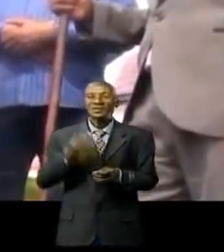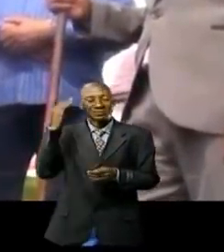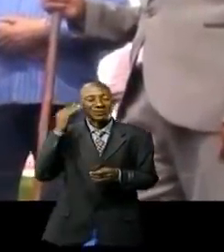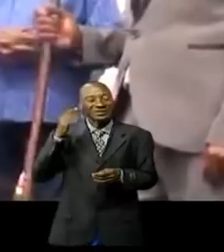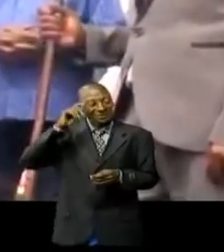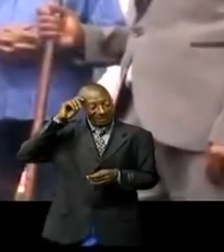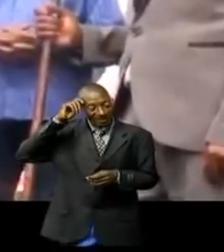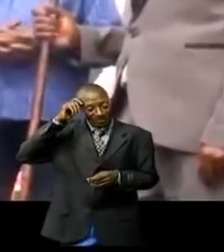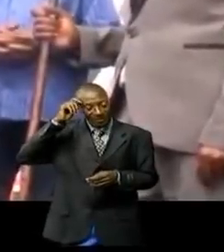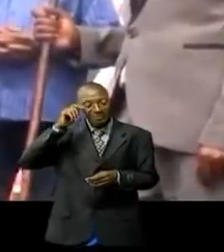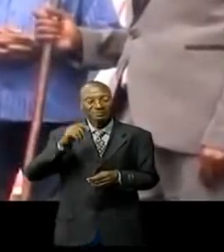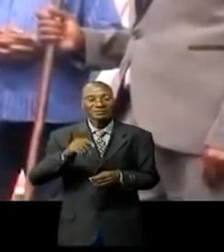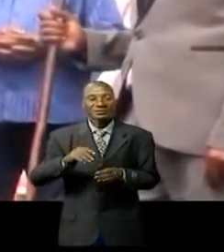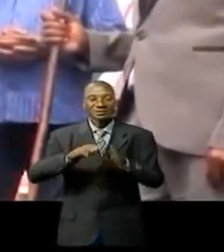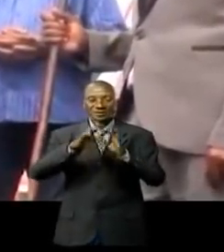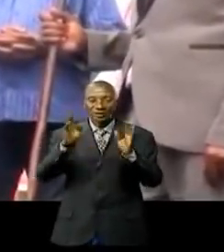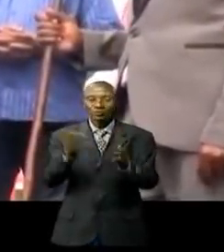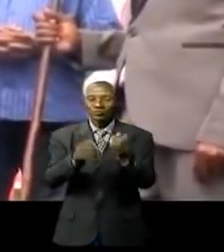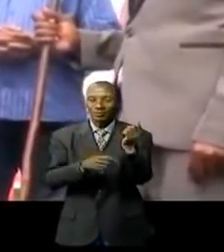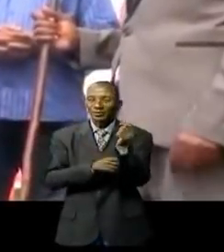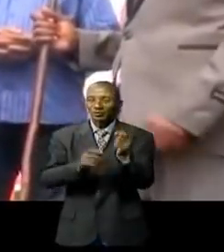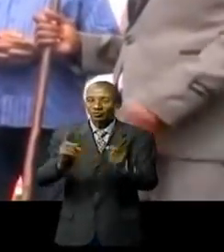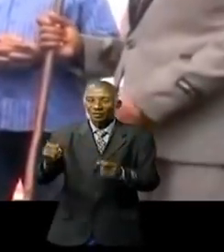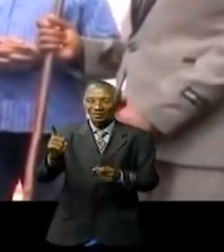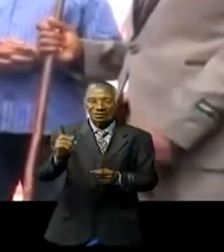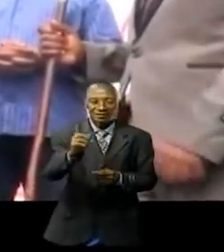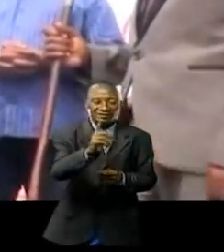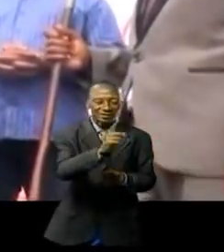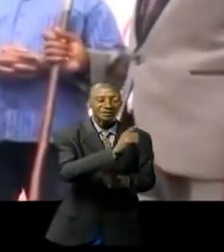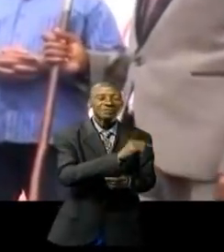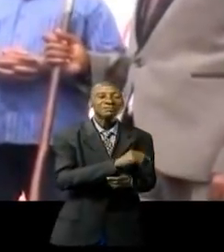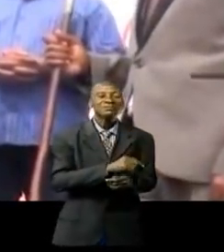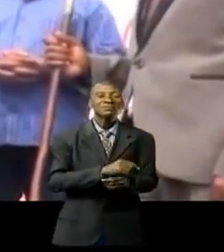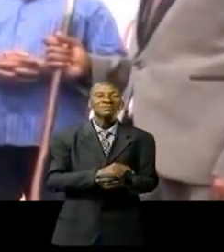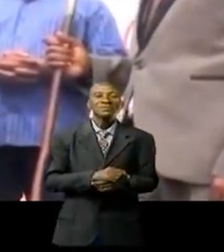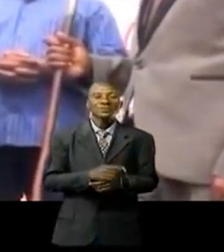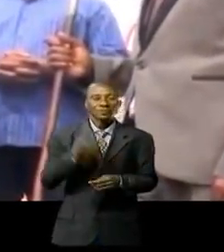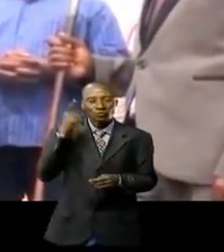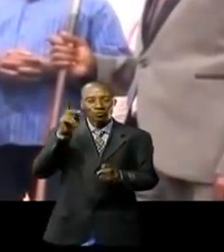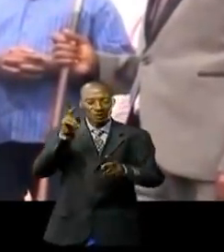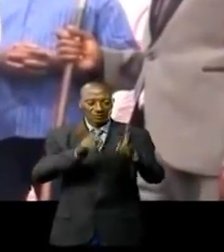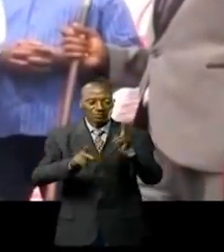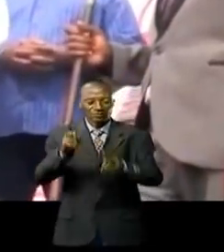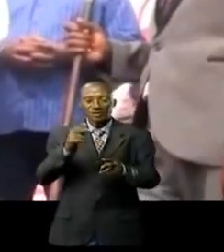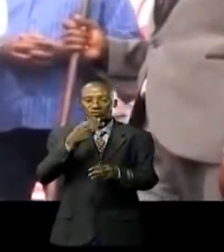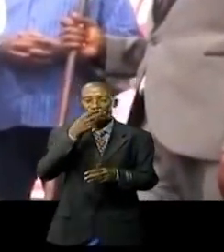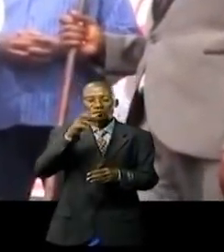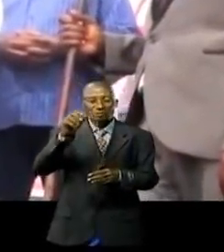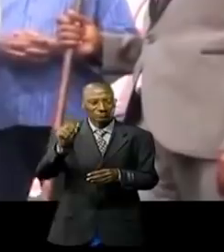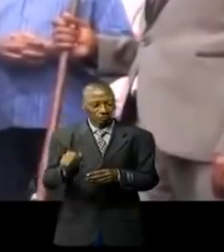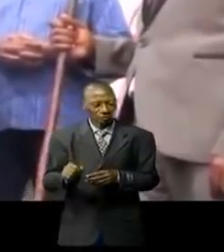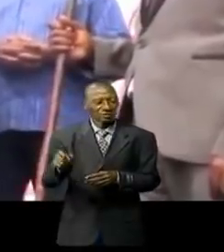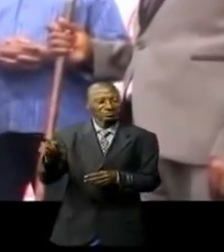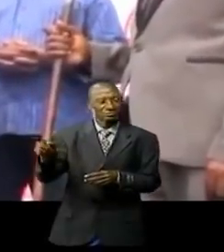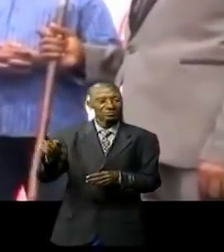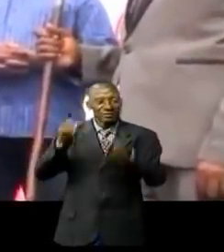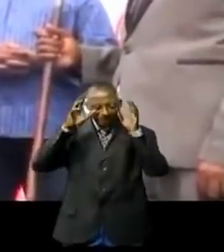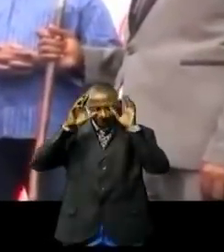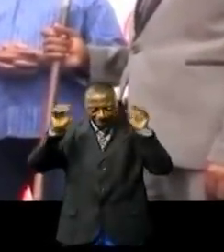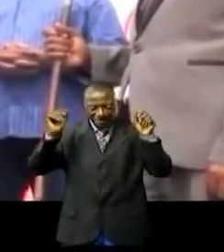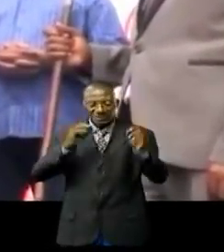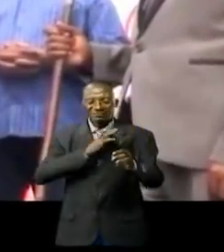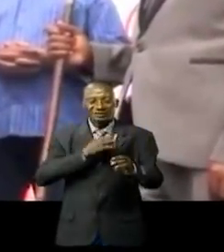occasion la reconnaissance que doit avoir la population du Sud Kivu face au bienfait du chef de l'État Félix